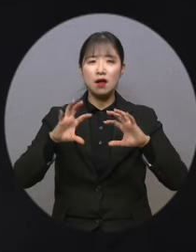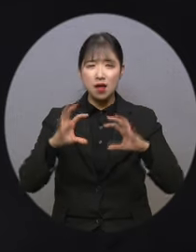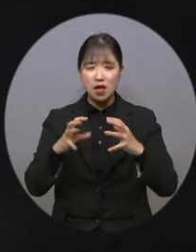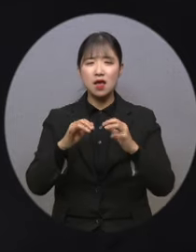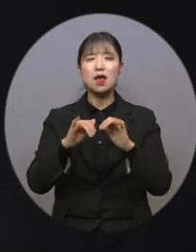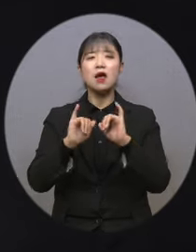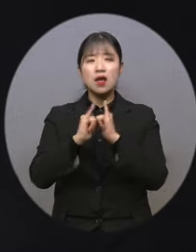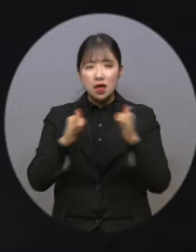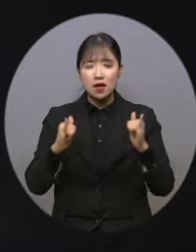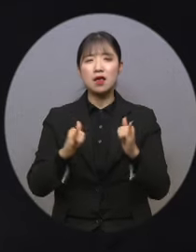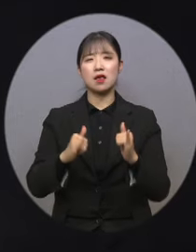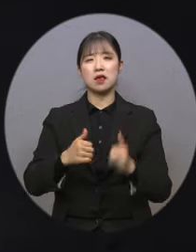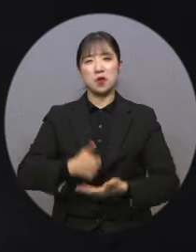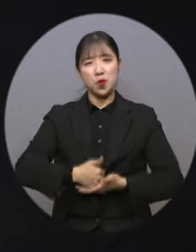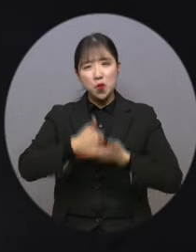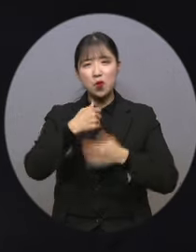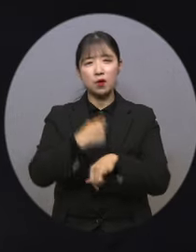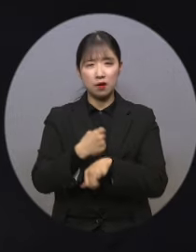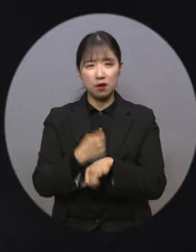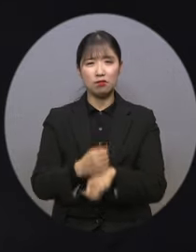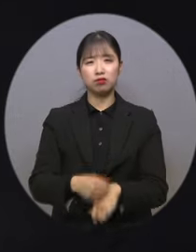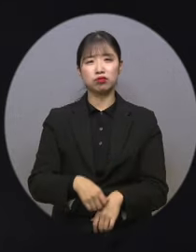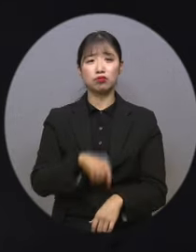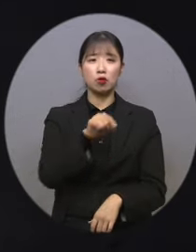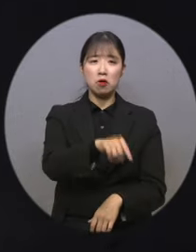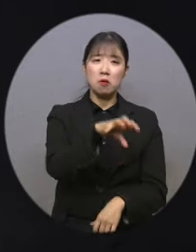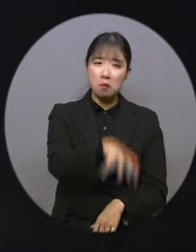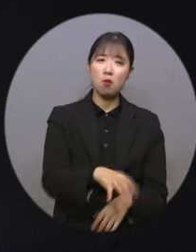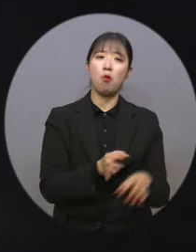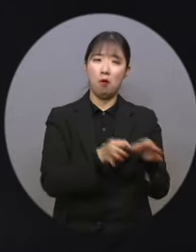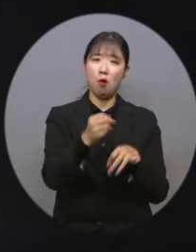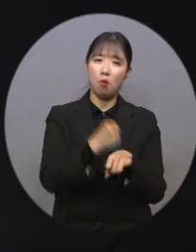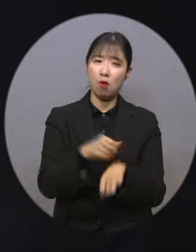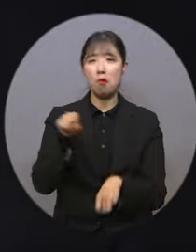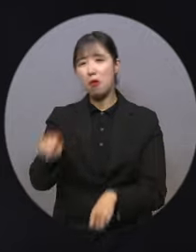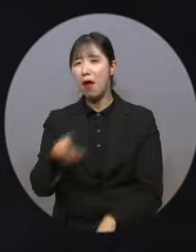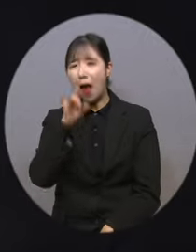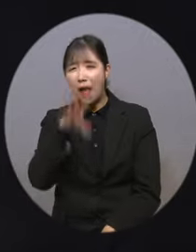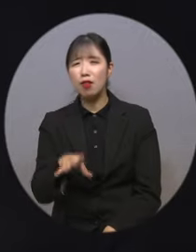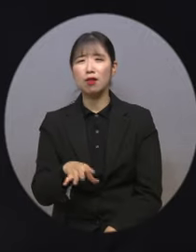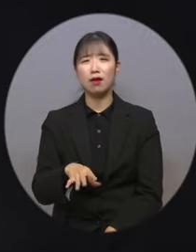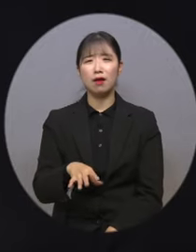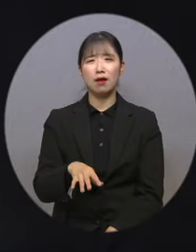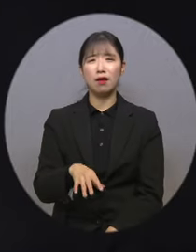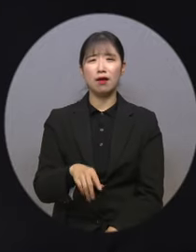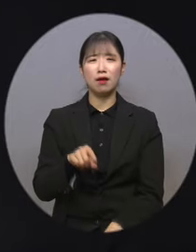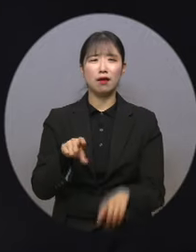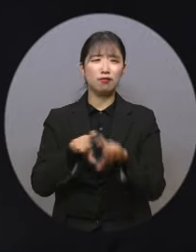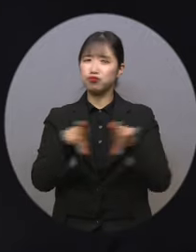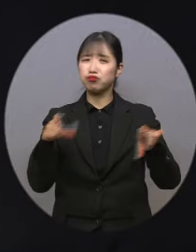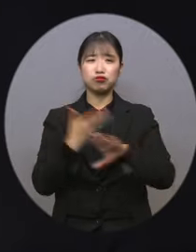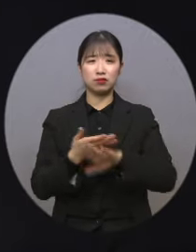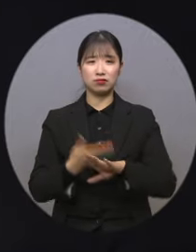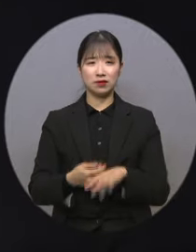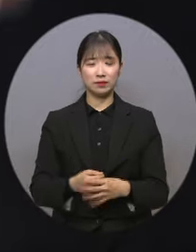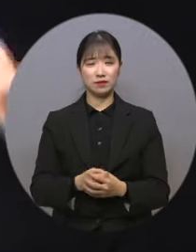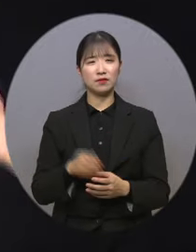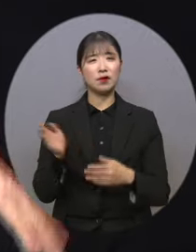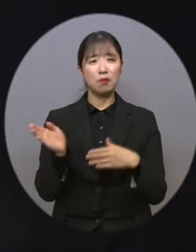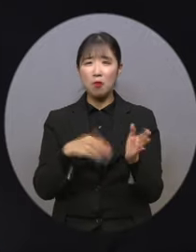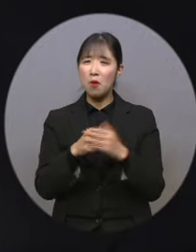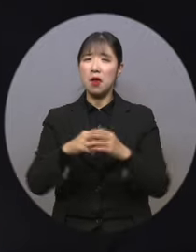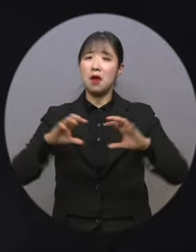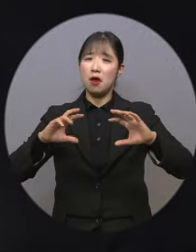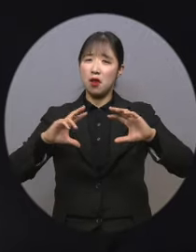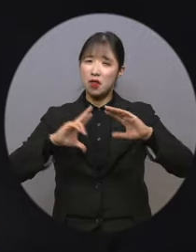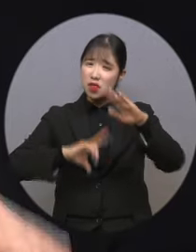원칙 어떤 전혀 호방하고 이번 또 요걸 못하게 하고 이래요 기체 전철은 무슨 전처리